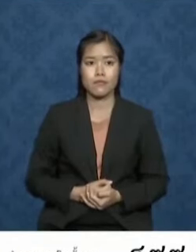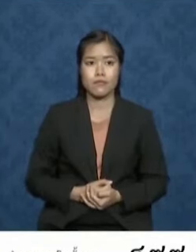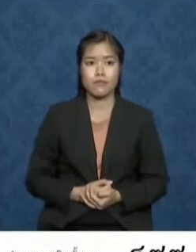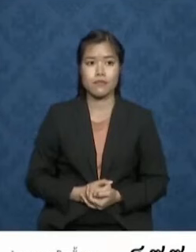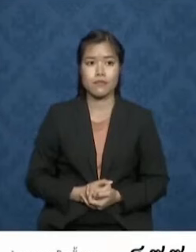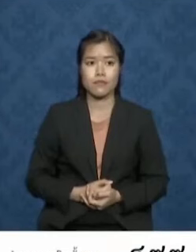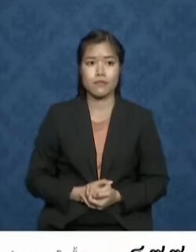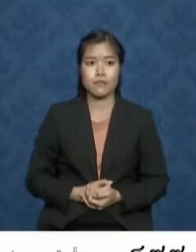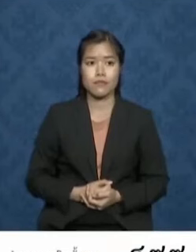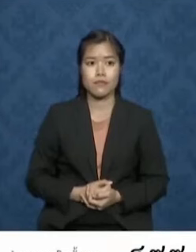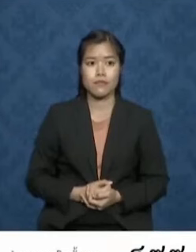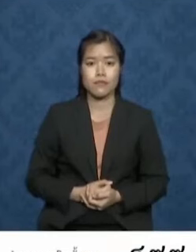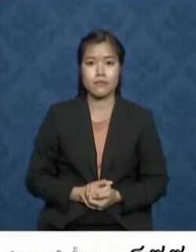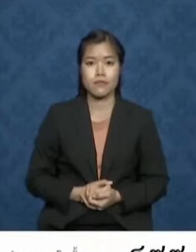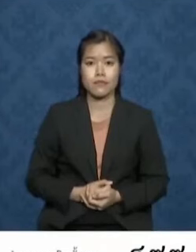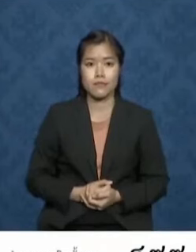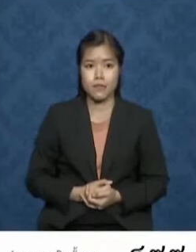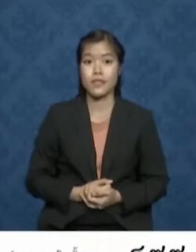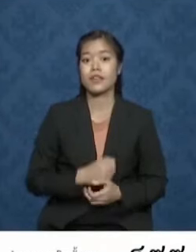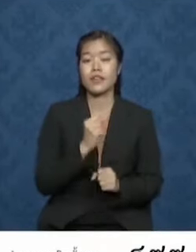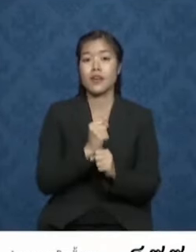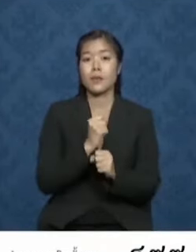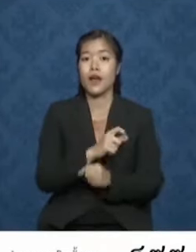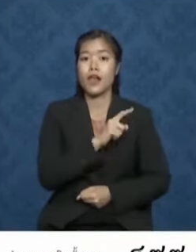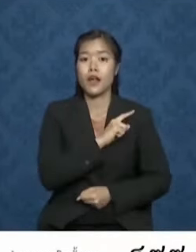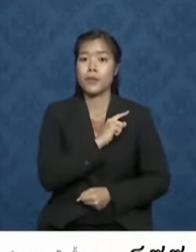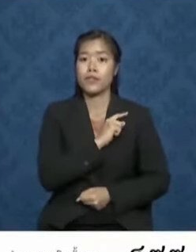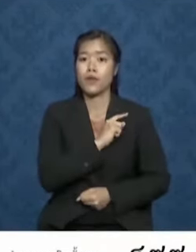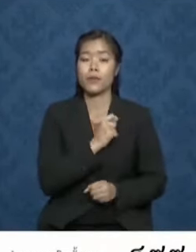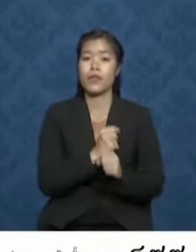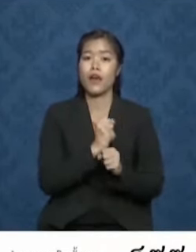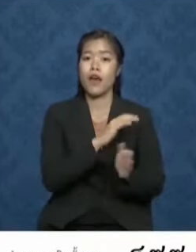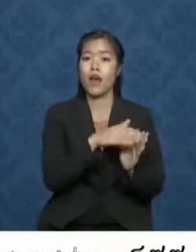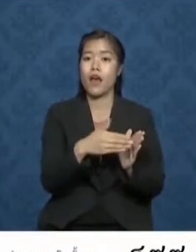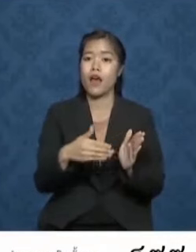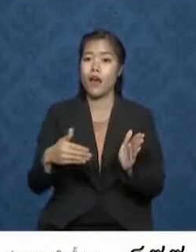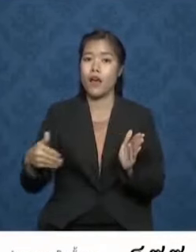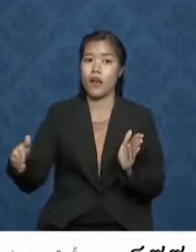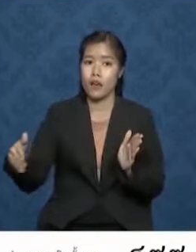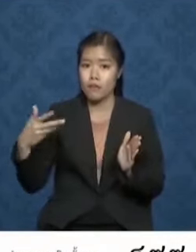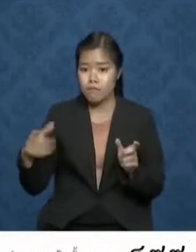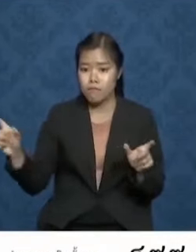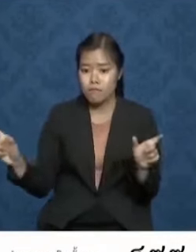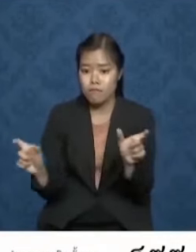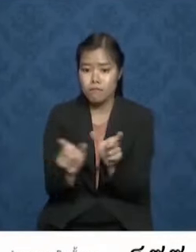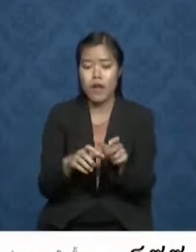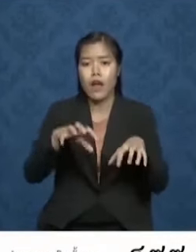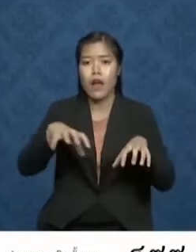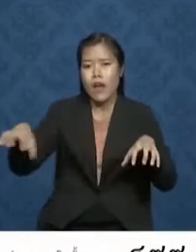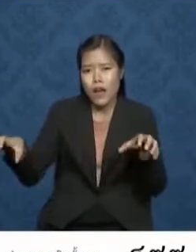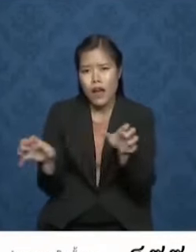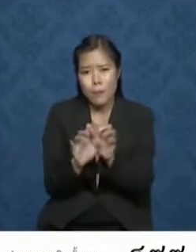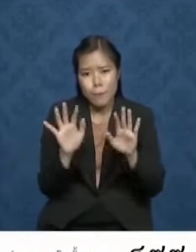ทำไปทำมาภารกิจที่ทำมาตลอดเนี่ยกลายเป็นว่าไปทับซ้อนกับหน่วยงานอื่น